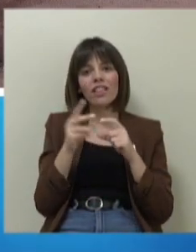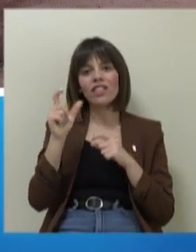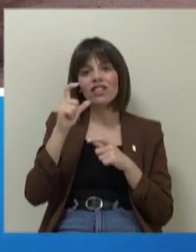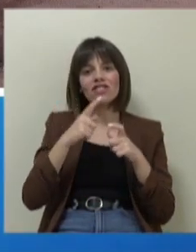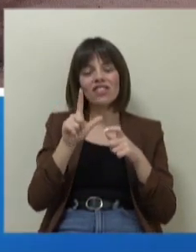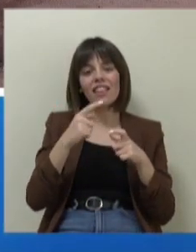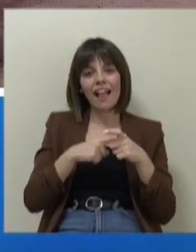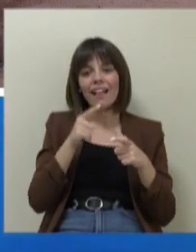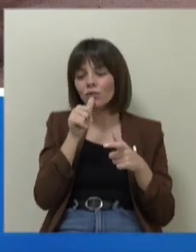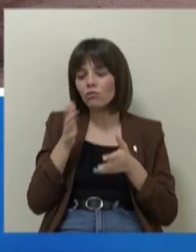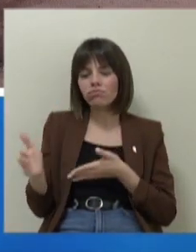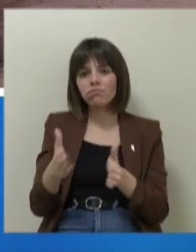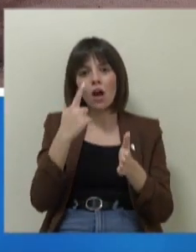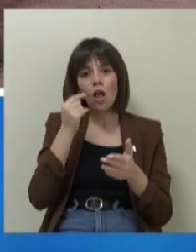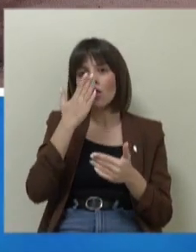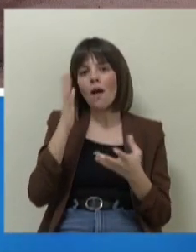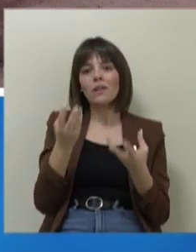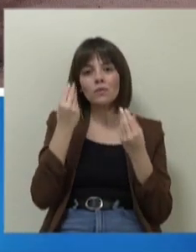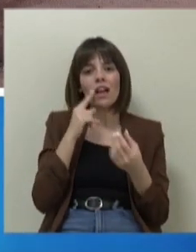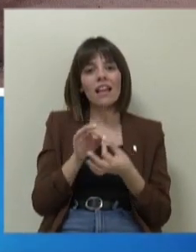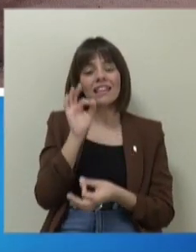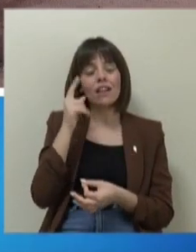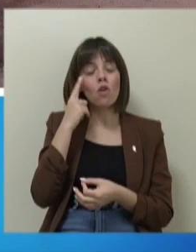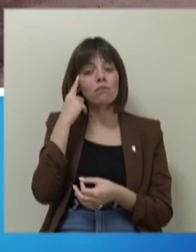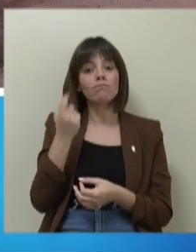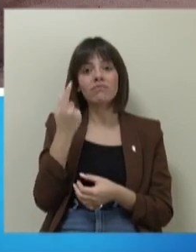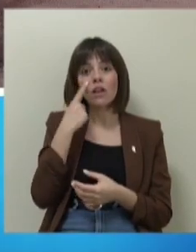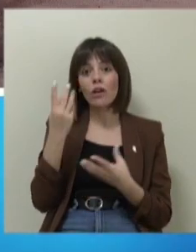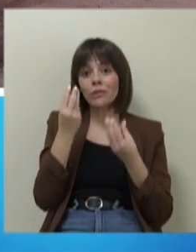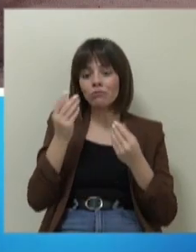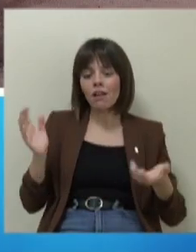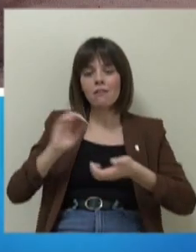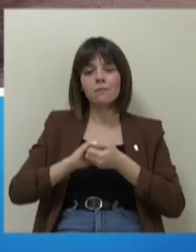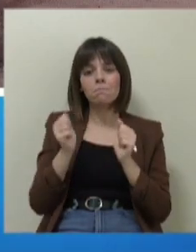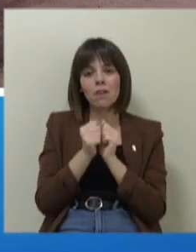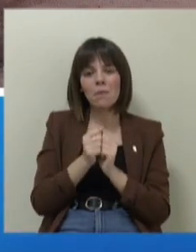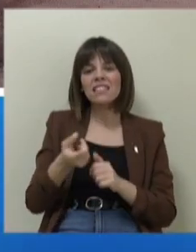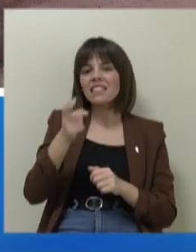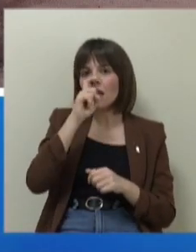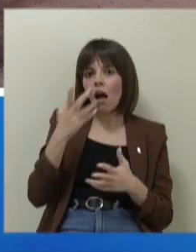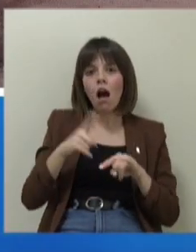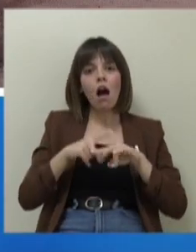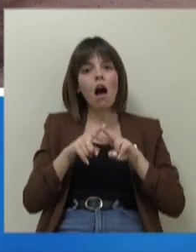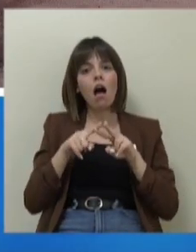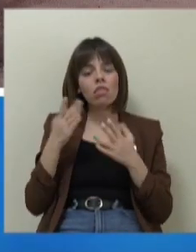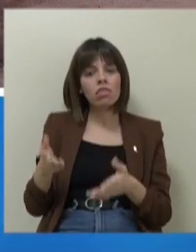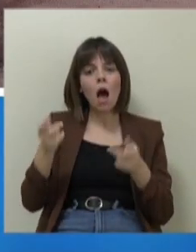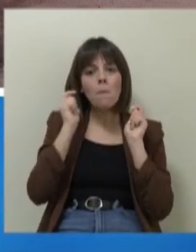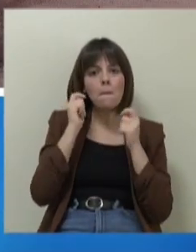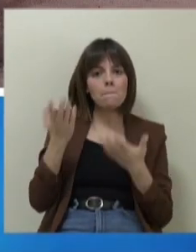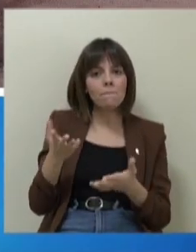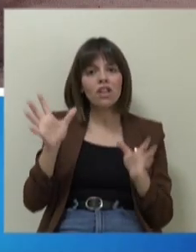doğal güzelliğine bir de insanın yaratıcılığının güzelliğini katıyor. Saraylar, hanlar,